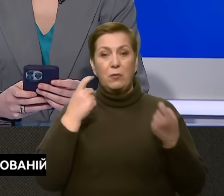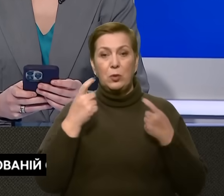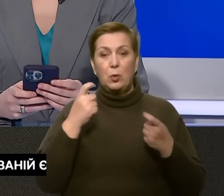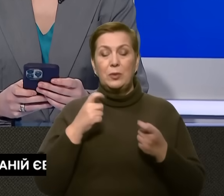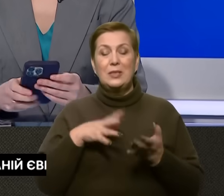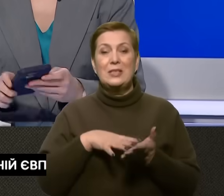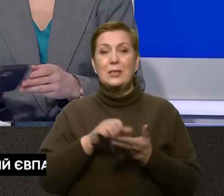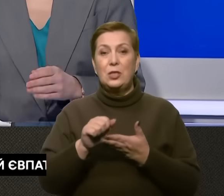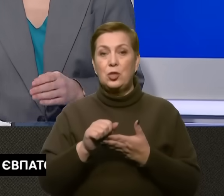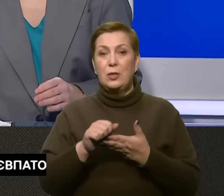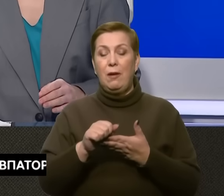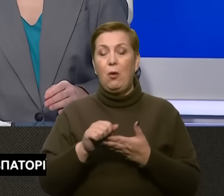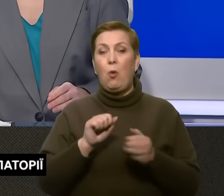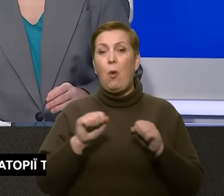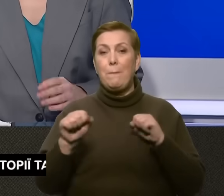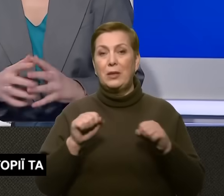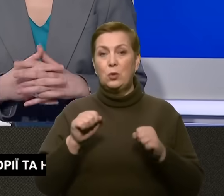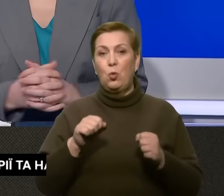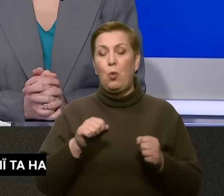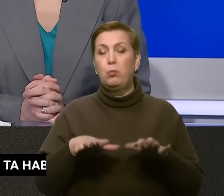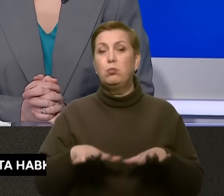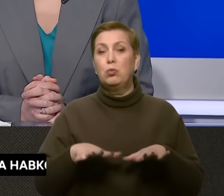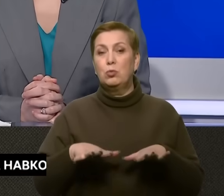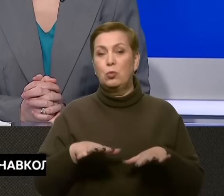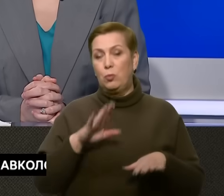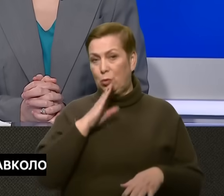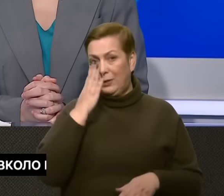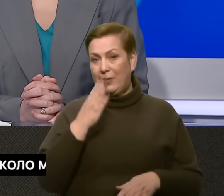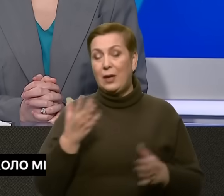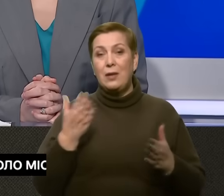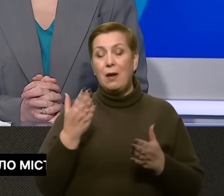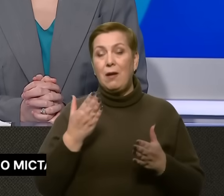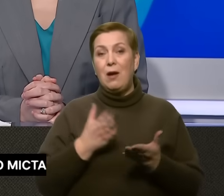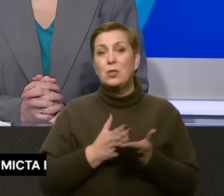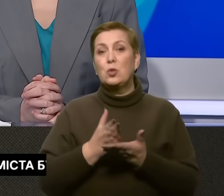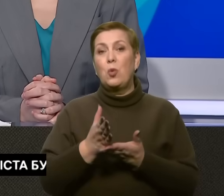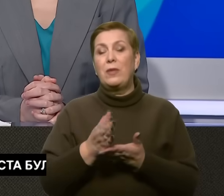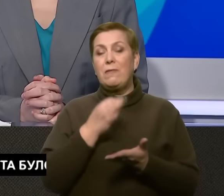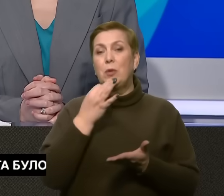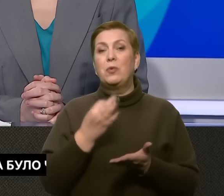противника. Яка зона відповідальності цього пункту? Скажіть, будь ласка.